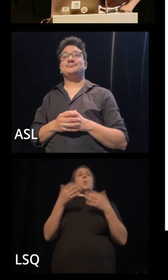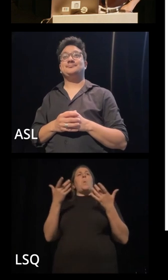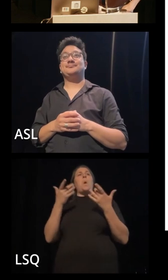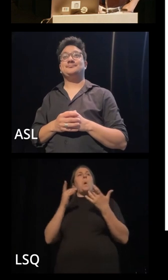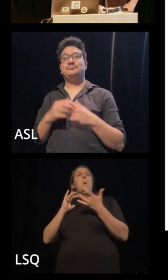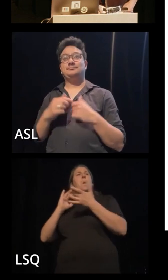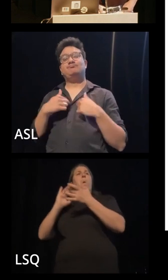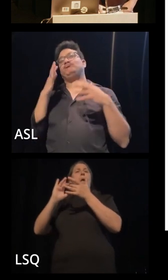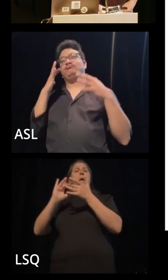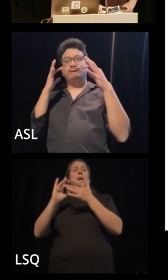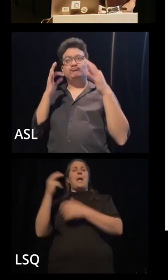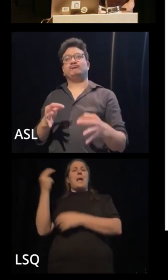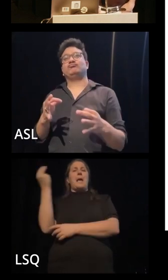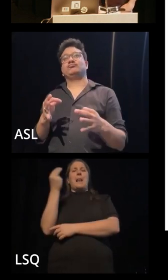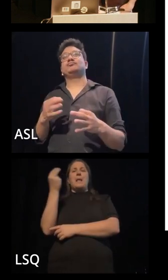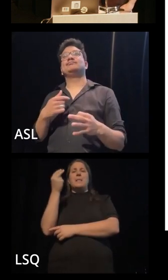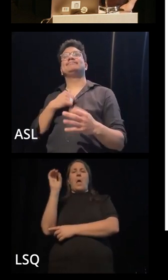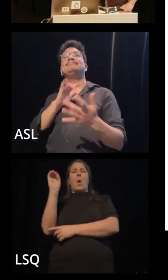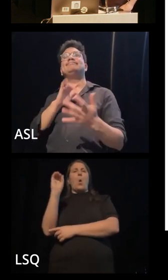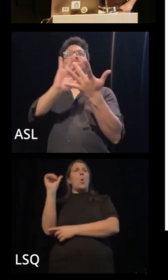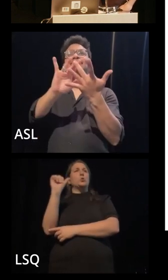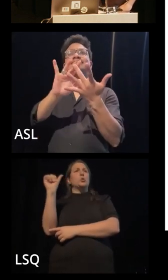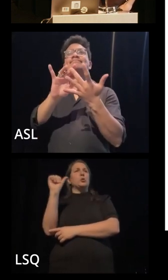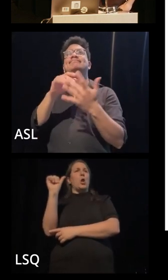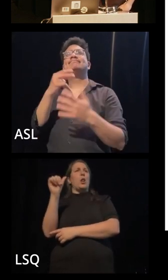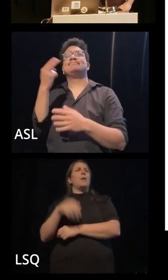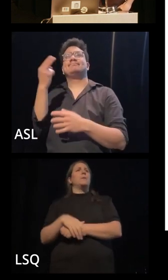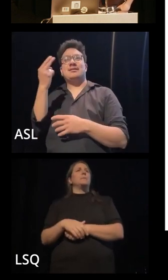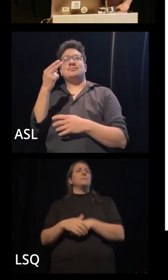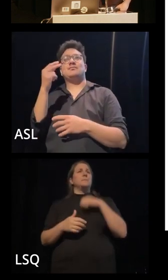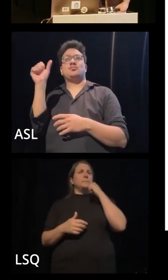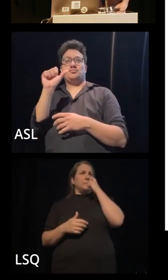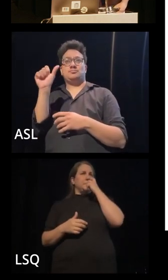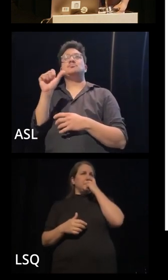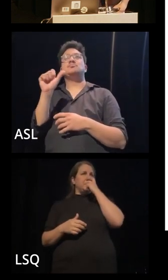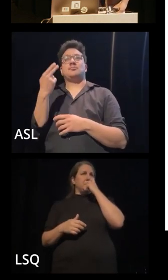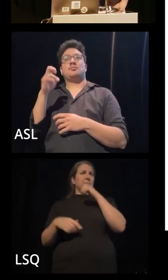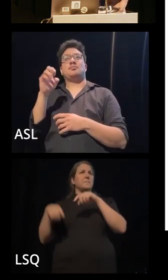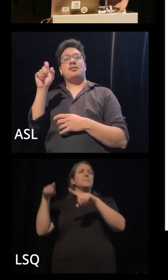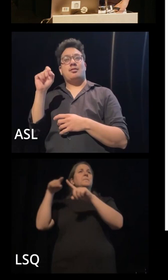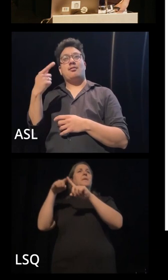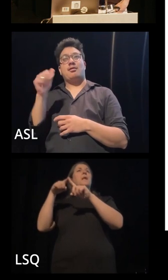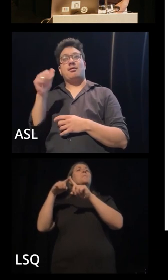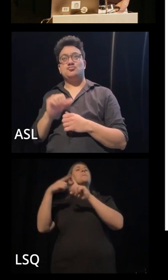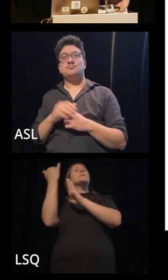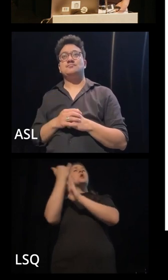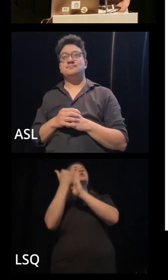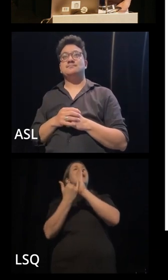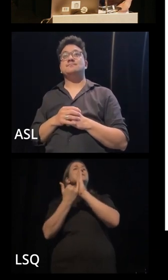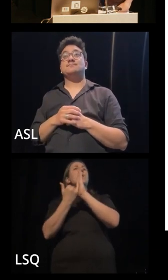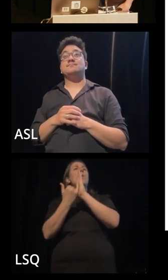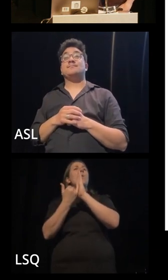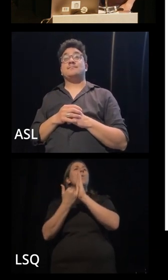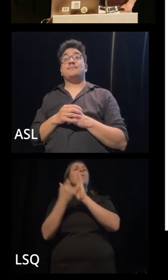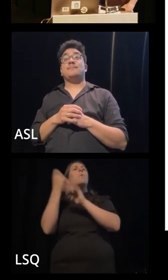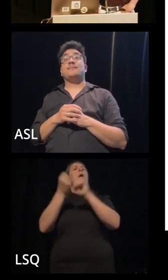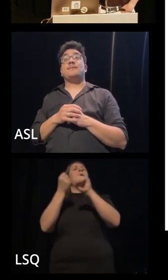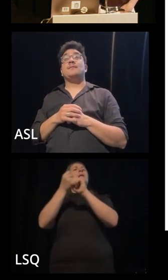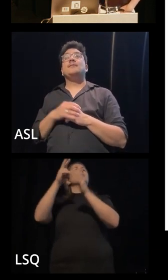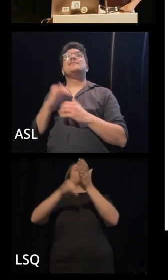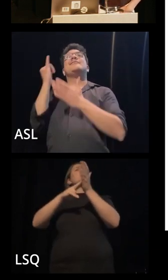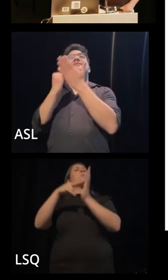Nous avons donc pris contact avec Elena Odriozola, lauréate du Prix national d'illustration en